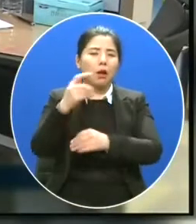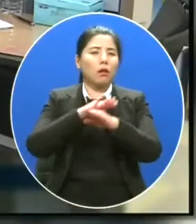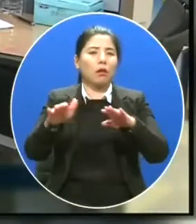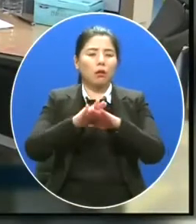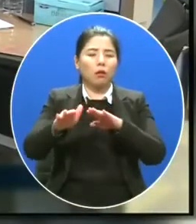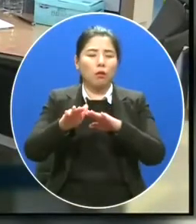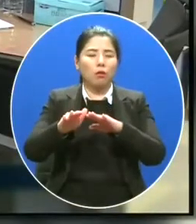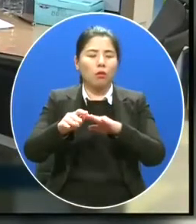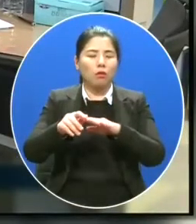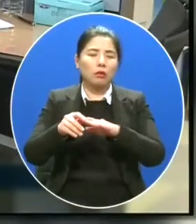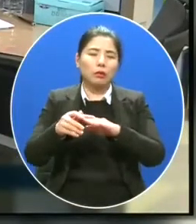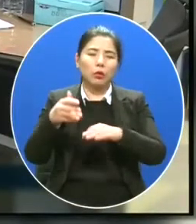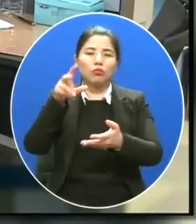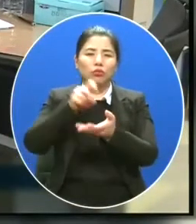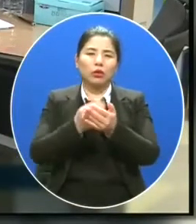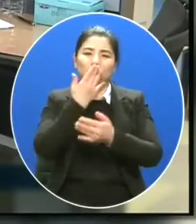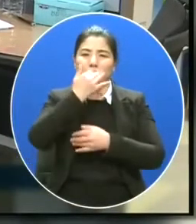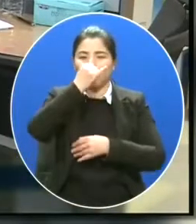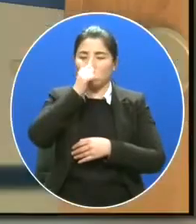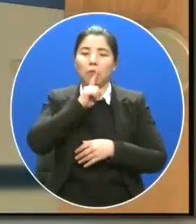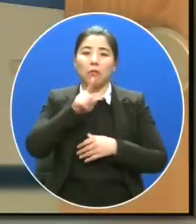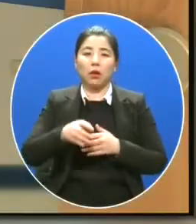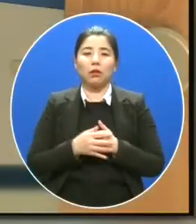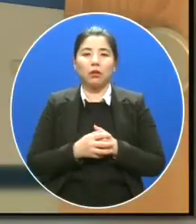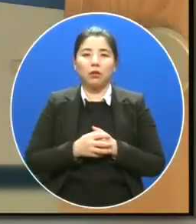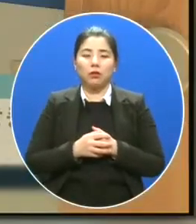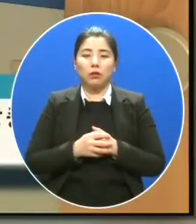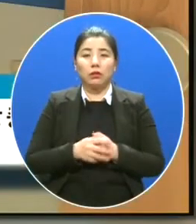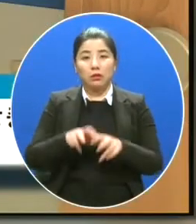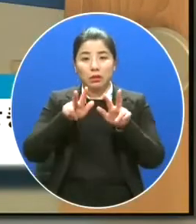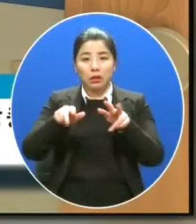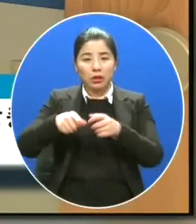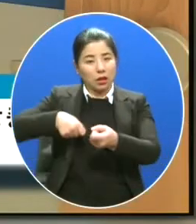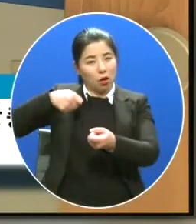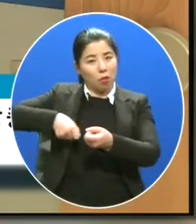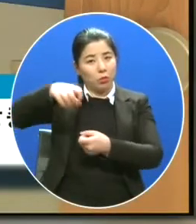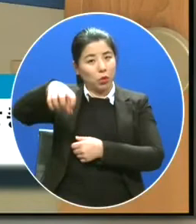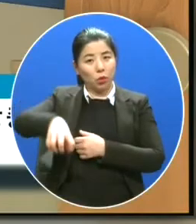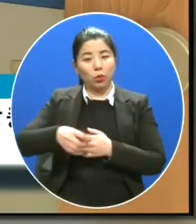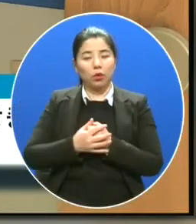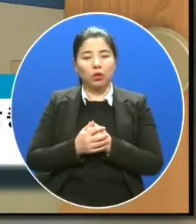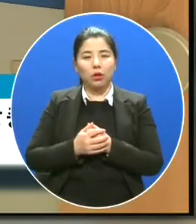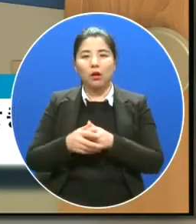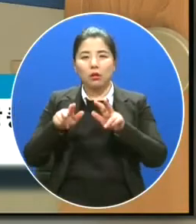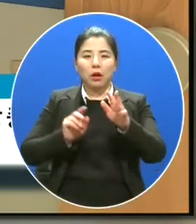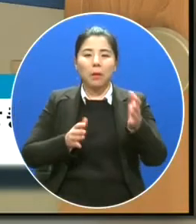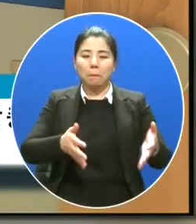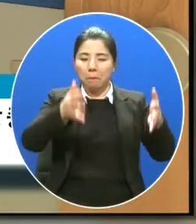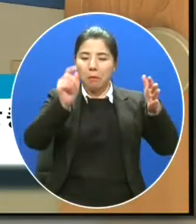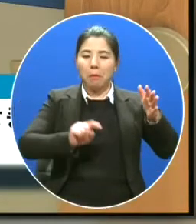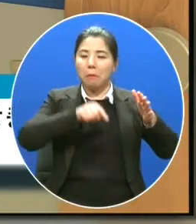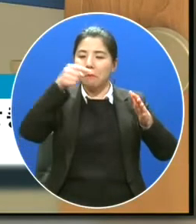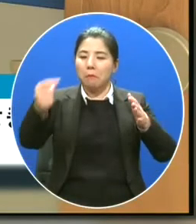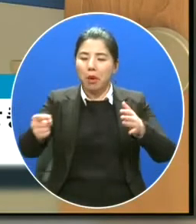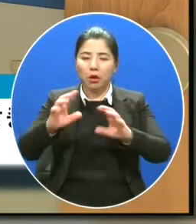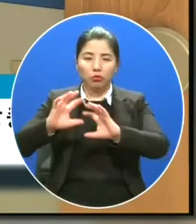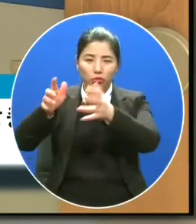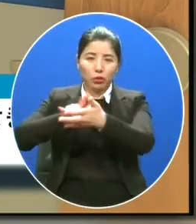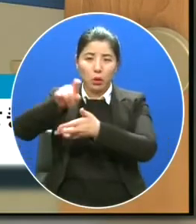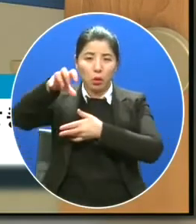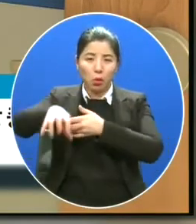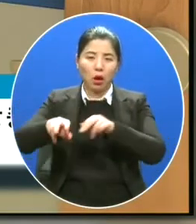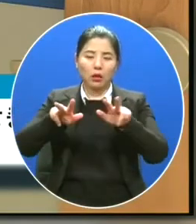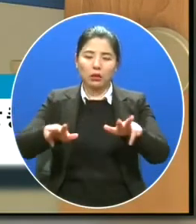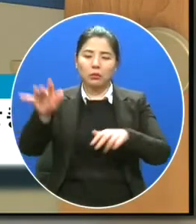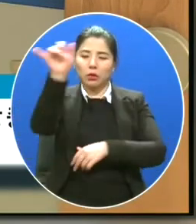발빠른 대처에 지장이 생길 수 있다고 지적합니다. 현재 검역소 사무실이 여객청사 밖에 위치한